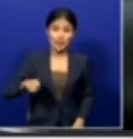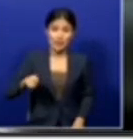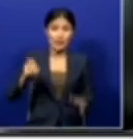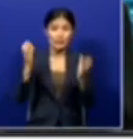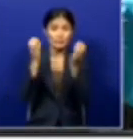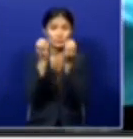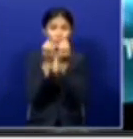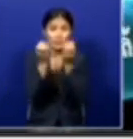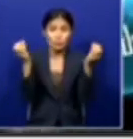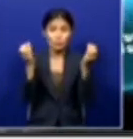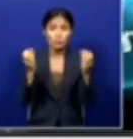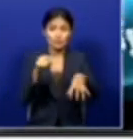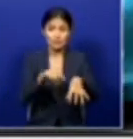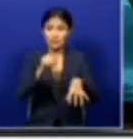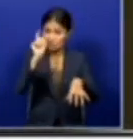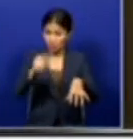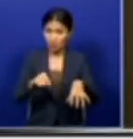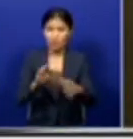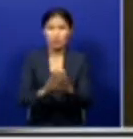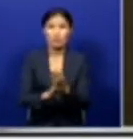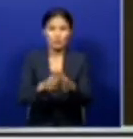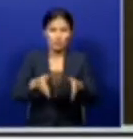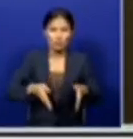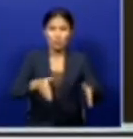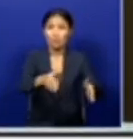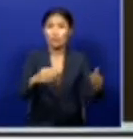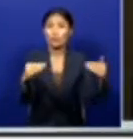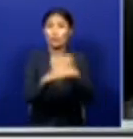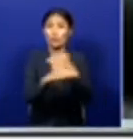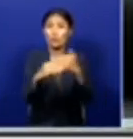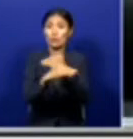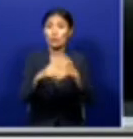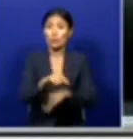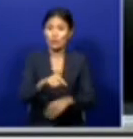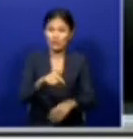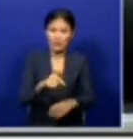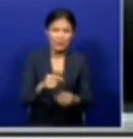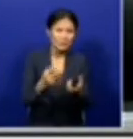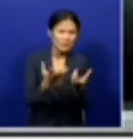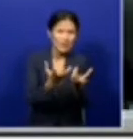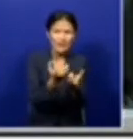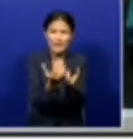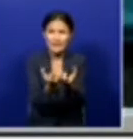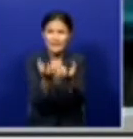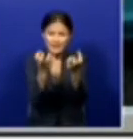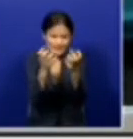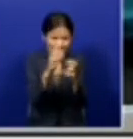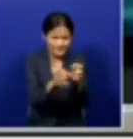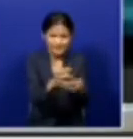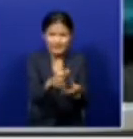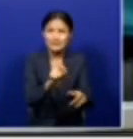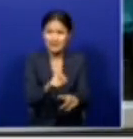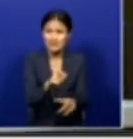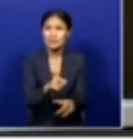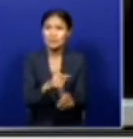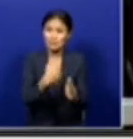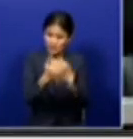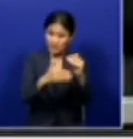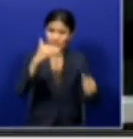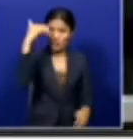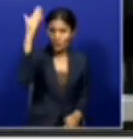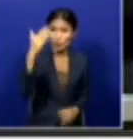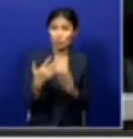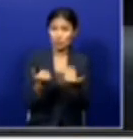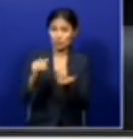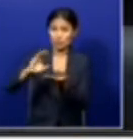รังก่อนสมัยยิ่งลักษณ์อ่ะท่านประธานคงจำได้นะฮะตอนนี้สำนักงบประมาณ